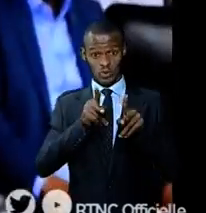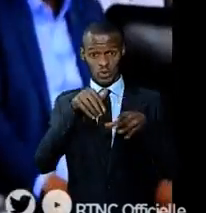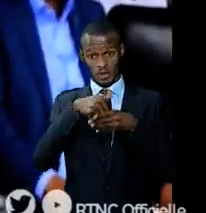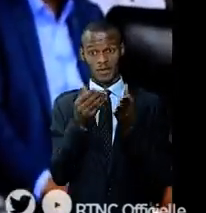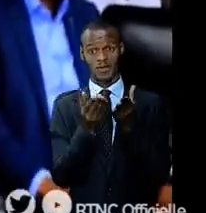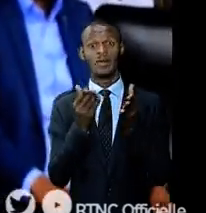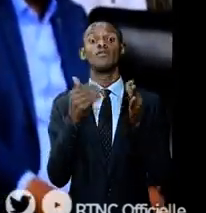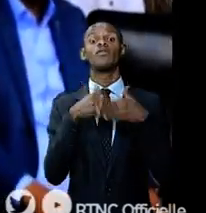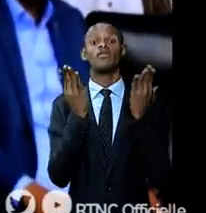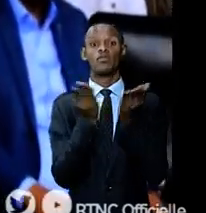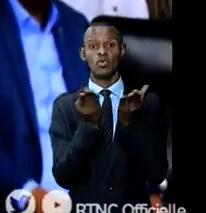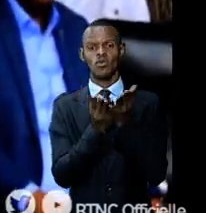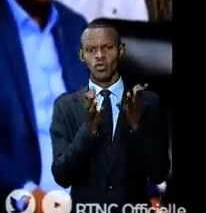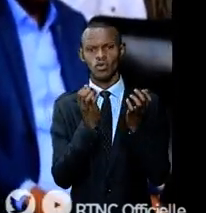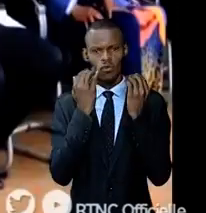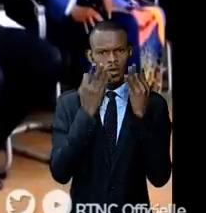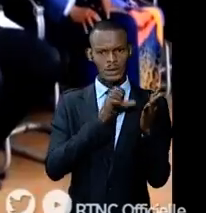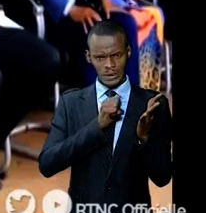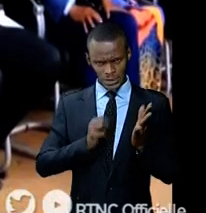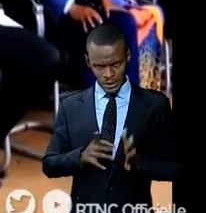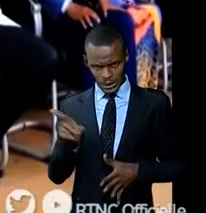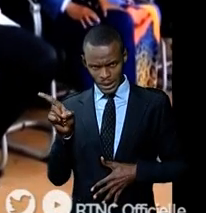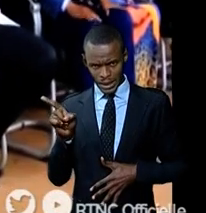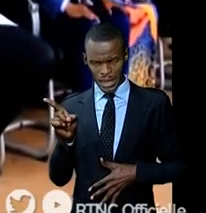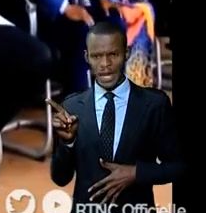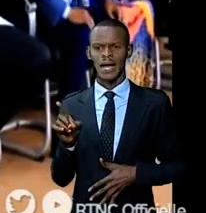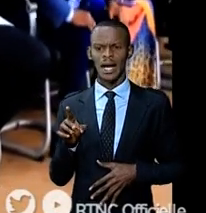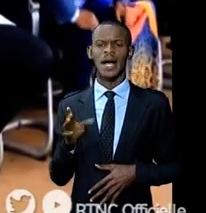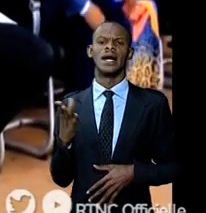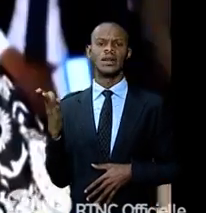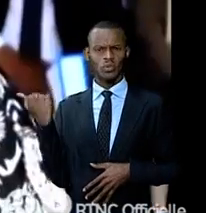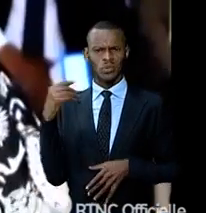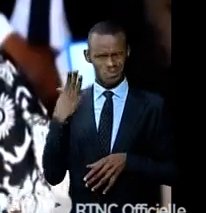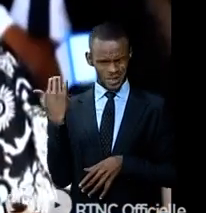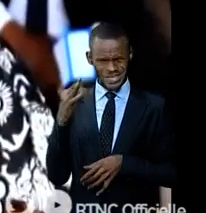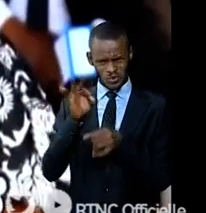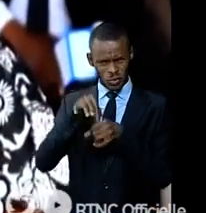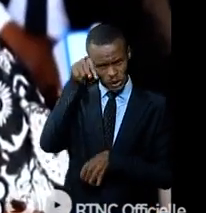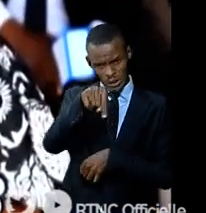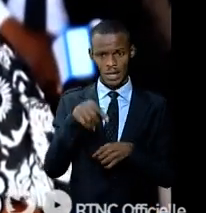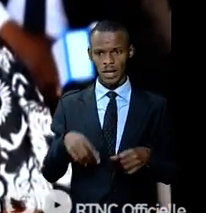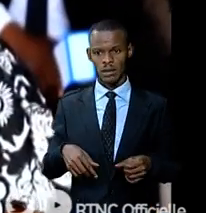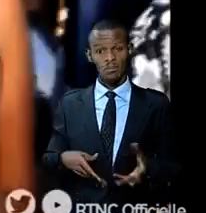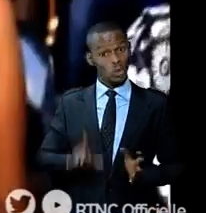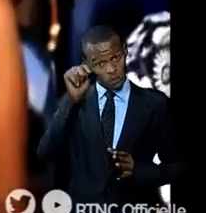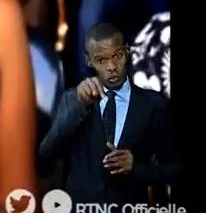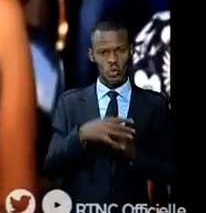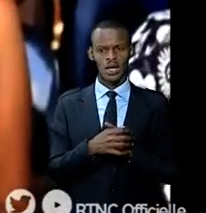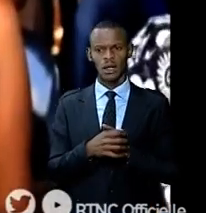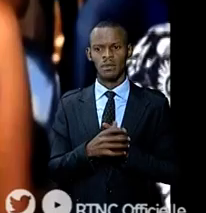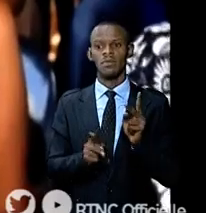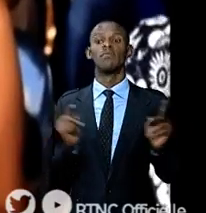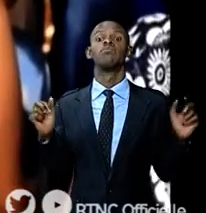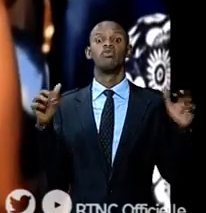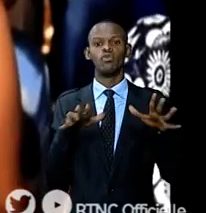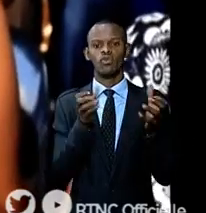Roubouillet, questeur du Sénat, qu'ils appellent eux tous affectueusement Mwenye Nyumba Mutoto Wetu. Prenons la parole en premier, le